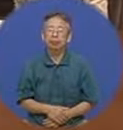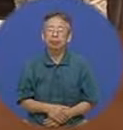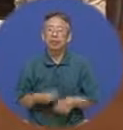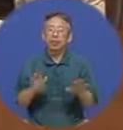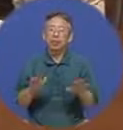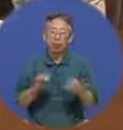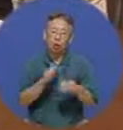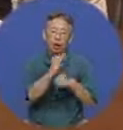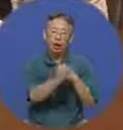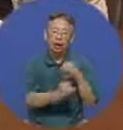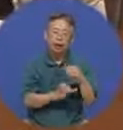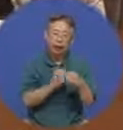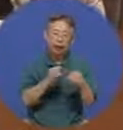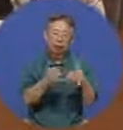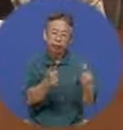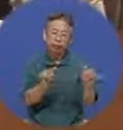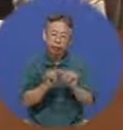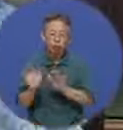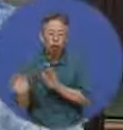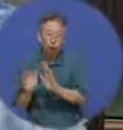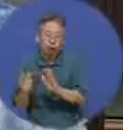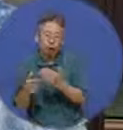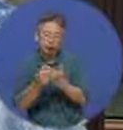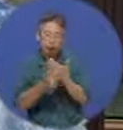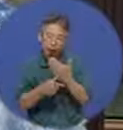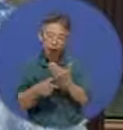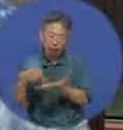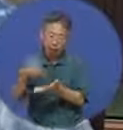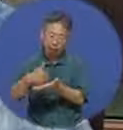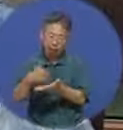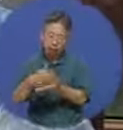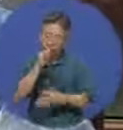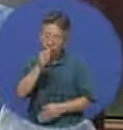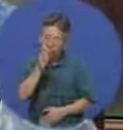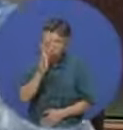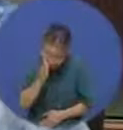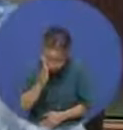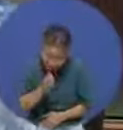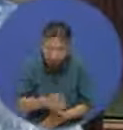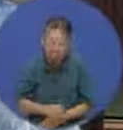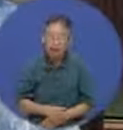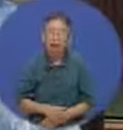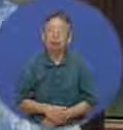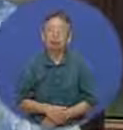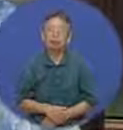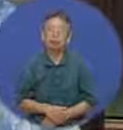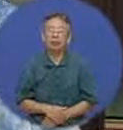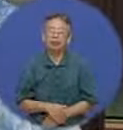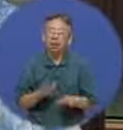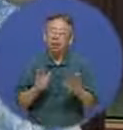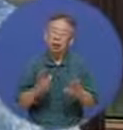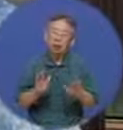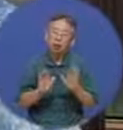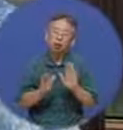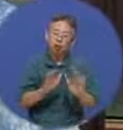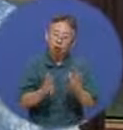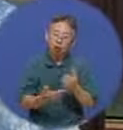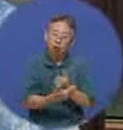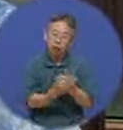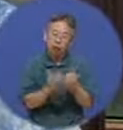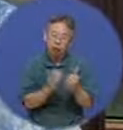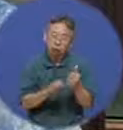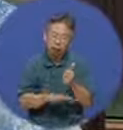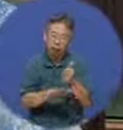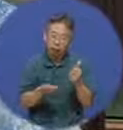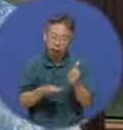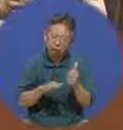今日はネット社会と子どもたちというテーマでお話を伺います。どうぞよろしくお願いします。どうぞよろしくお願いします。現代の子どもたちを取り巻く環境、はい、昔